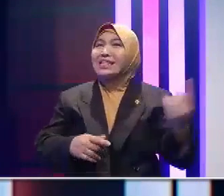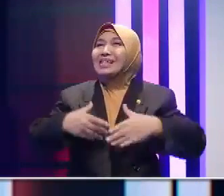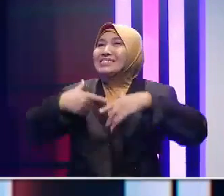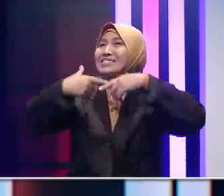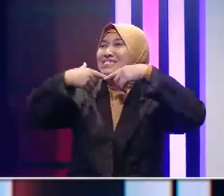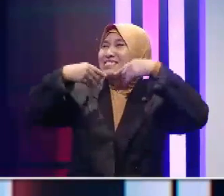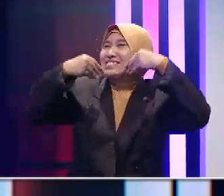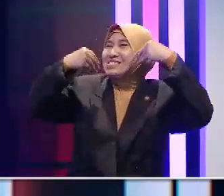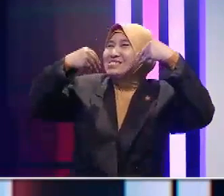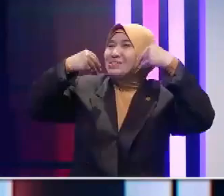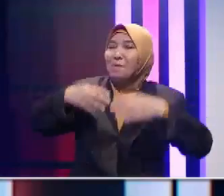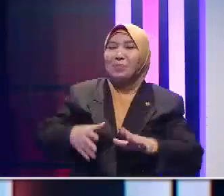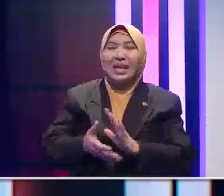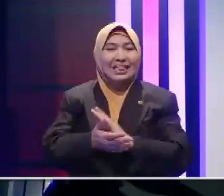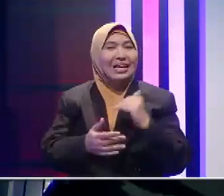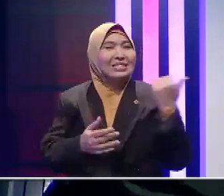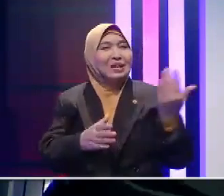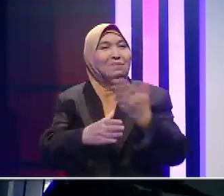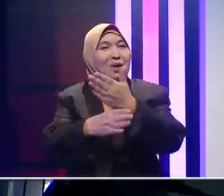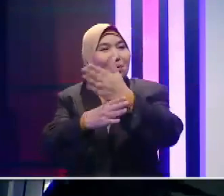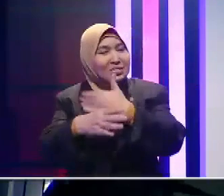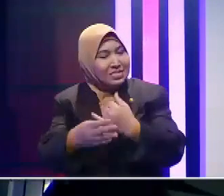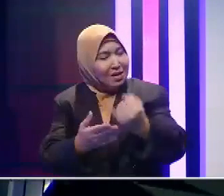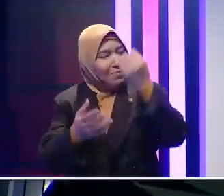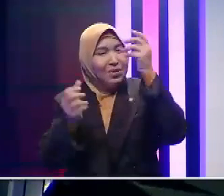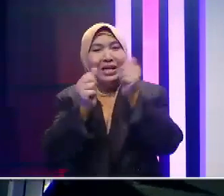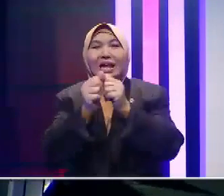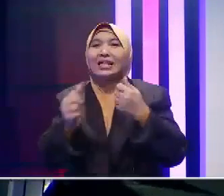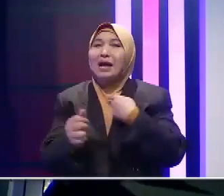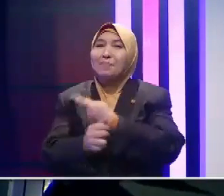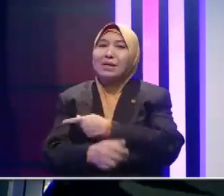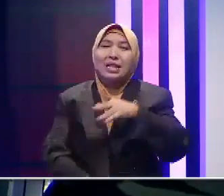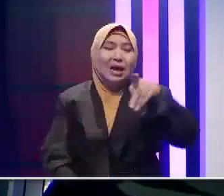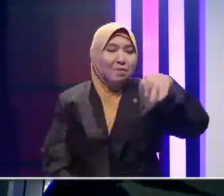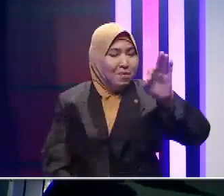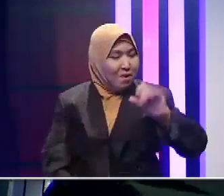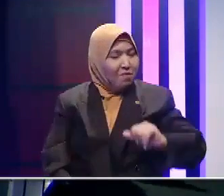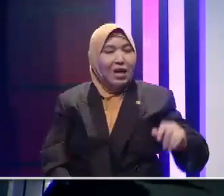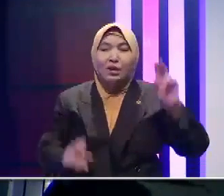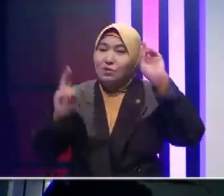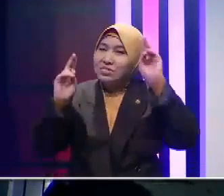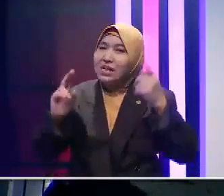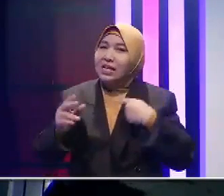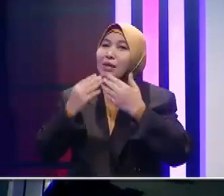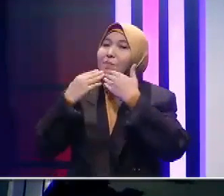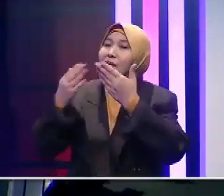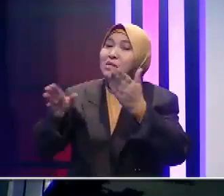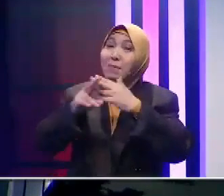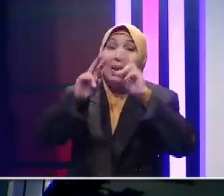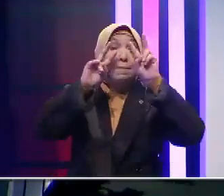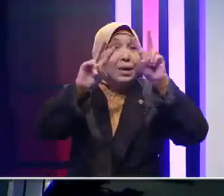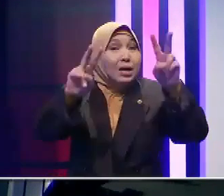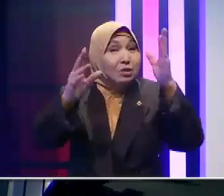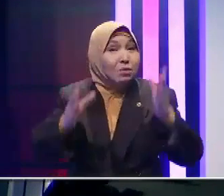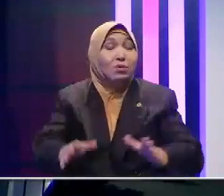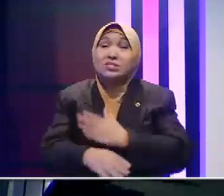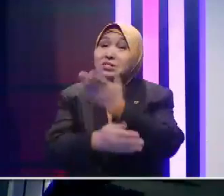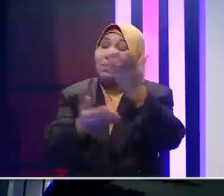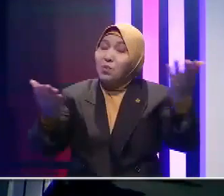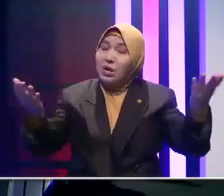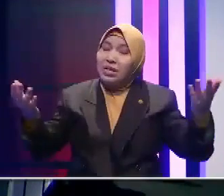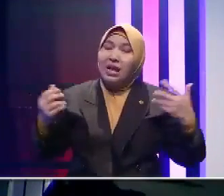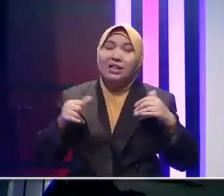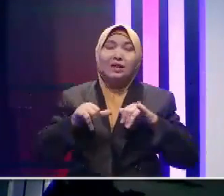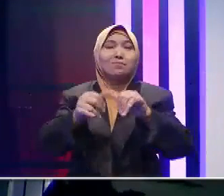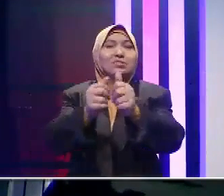manisnya. Moga-moga dapat terus berkongsi ilmu dengan kami dan juga Prof dan juga Ustaz. Kita nak ucap terima kasih juga pada penonton semua yang terus bersama